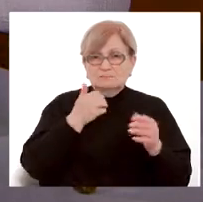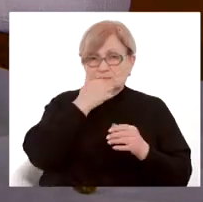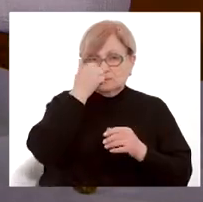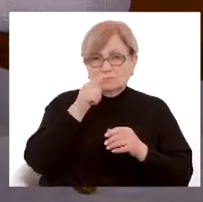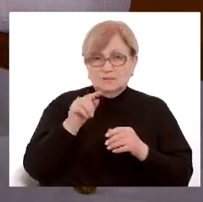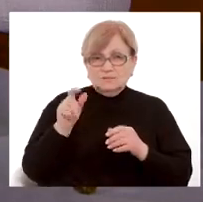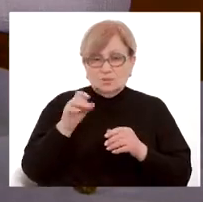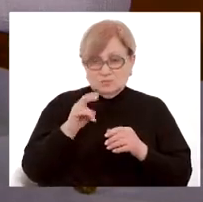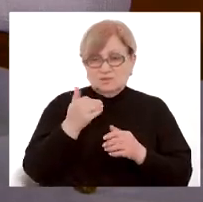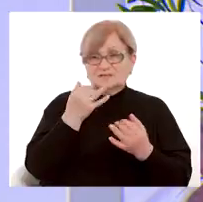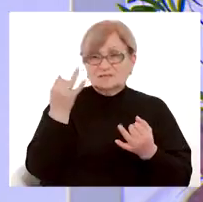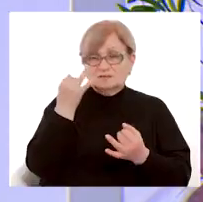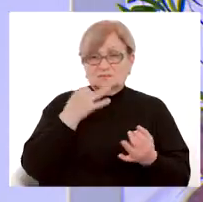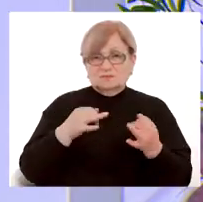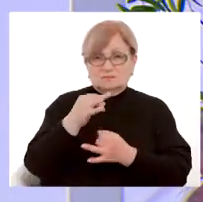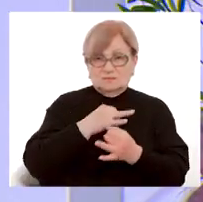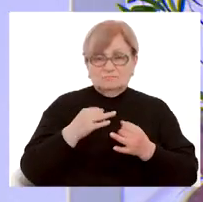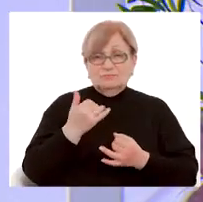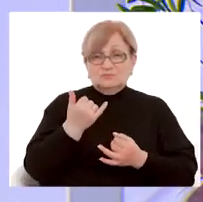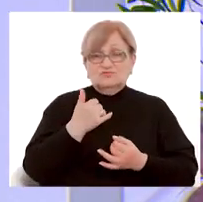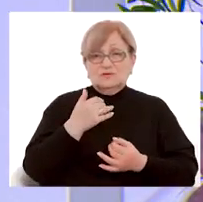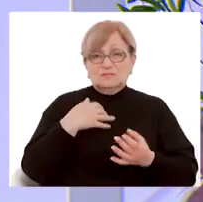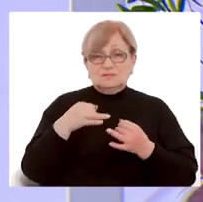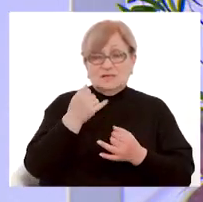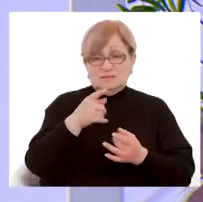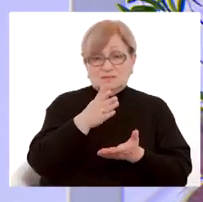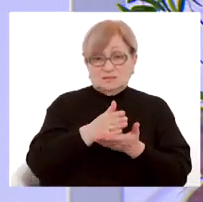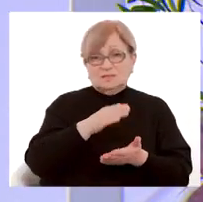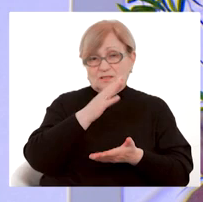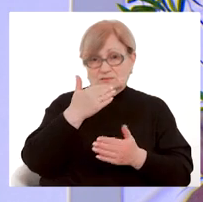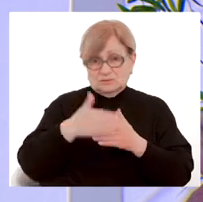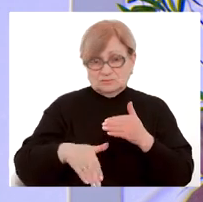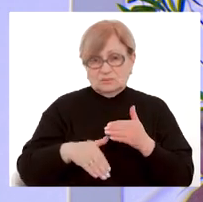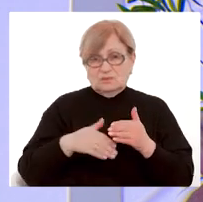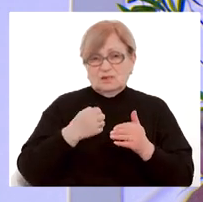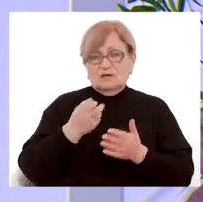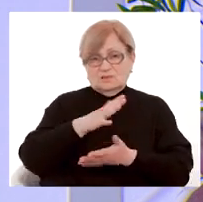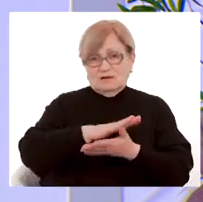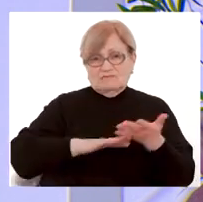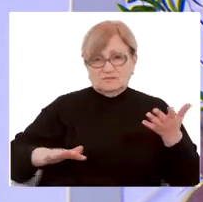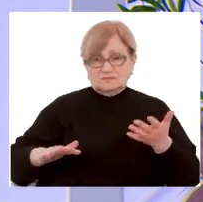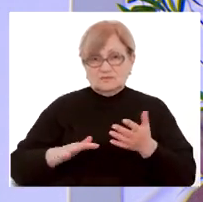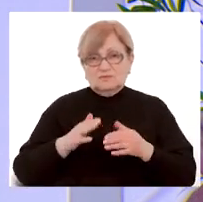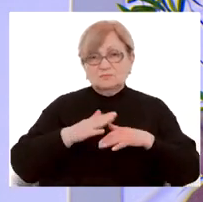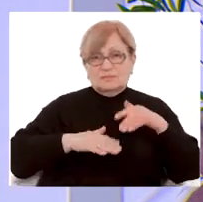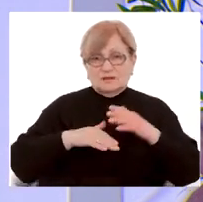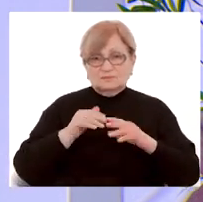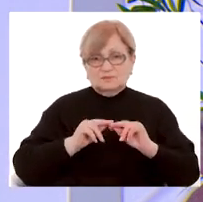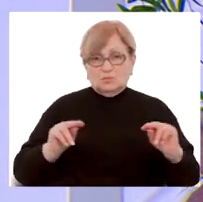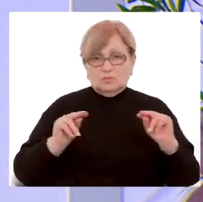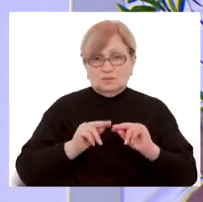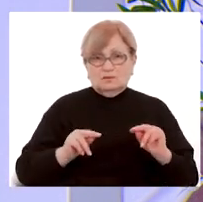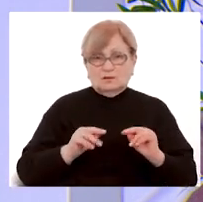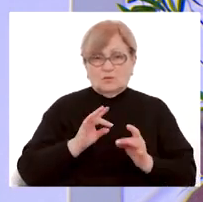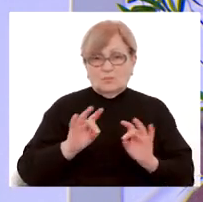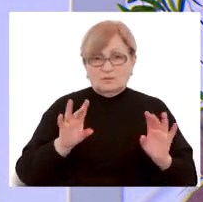მადლობა საინტერესო საუბრისთვის. ჩვენი გადაცემის ეს ნაწილი დასრულებულია, თუმცა გადაცემა გრძელდება პრაქტიკული